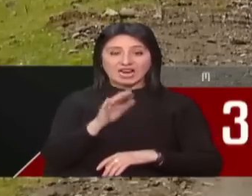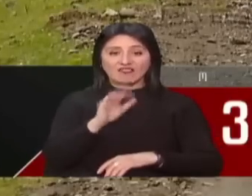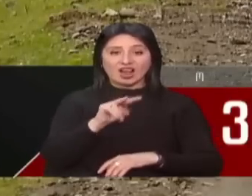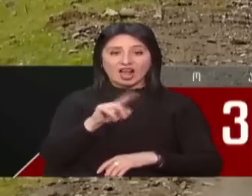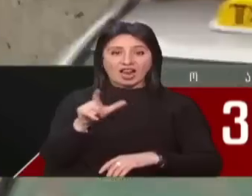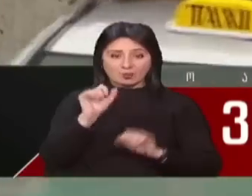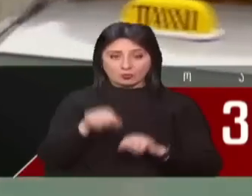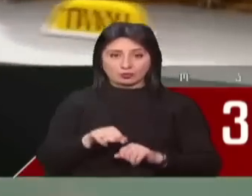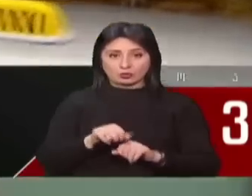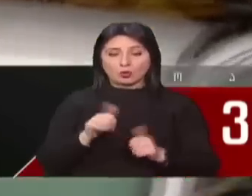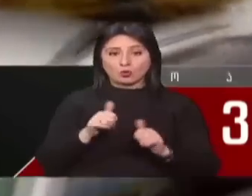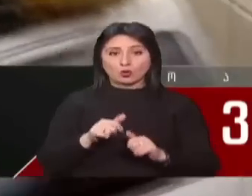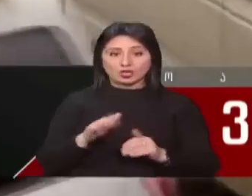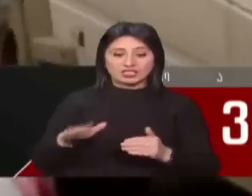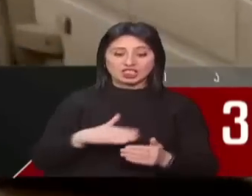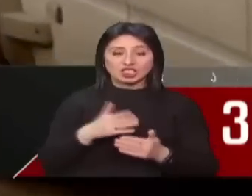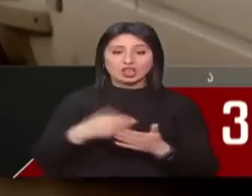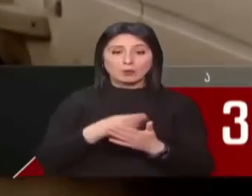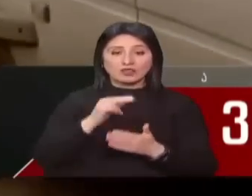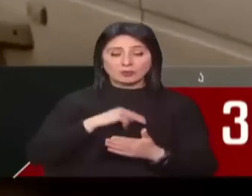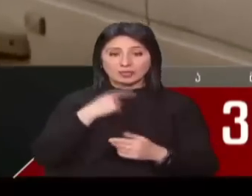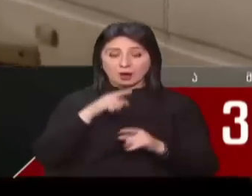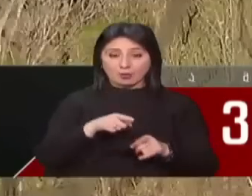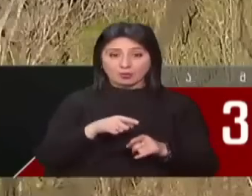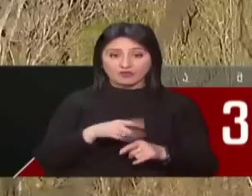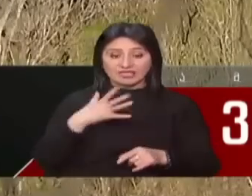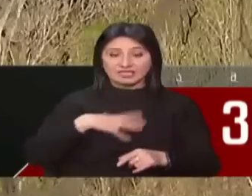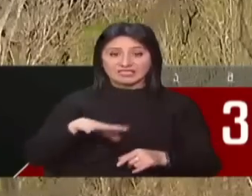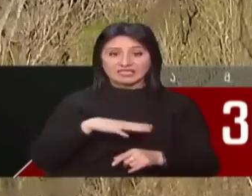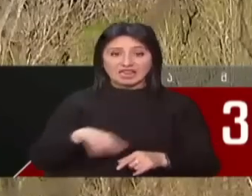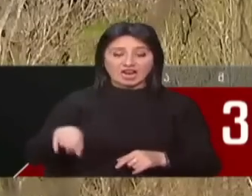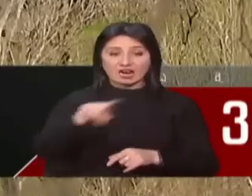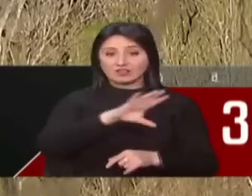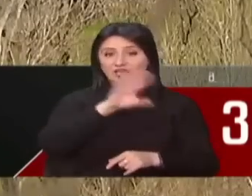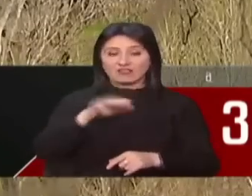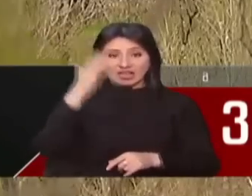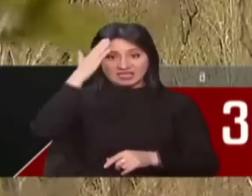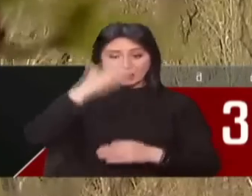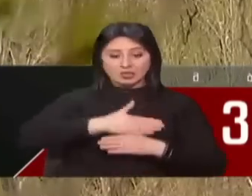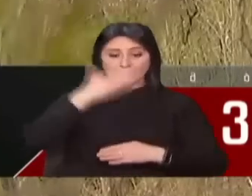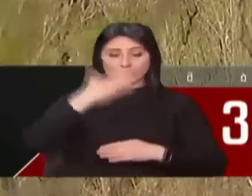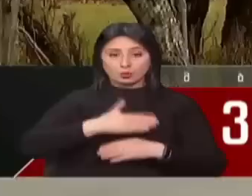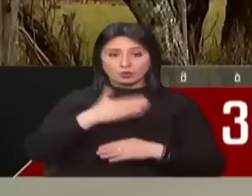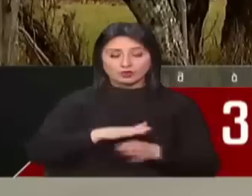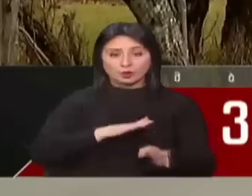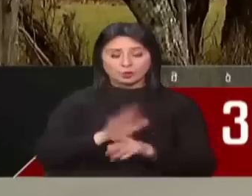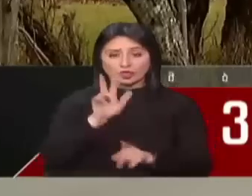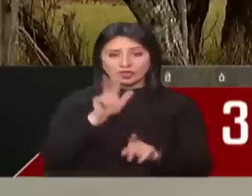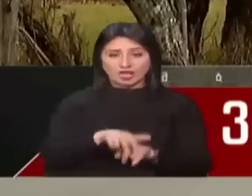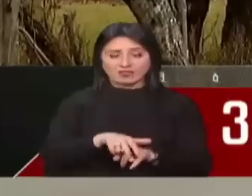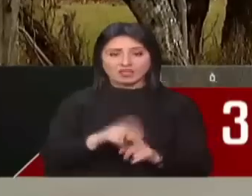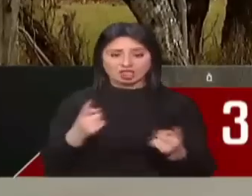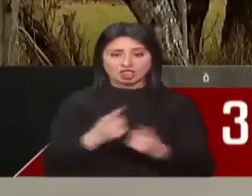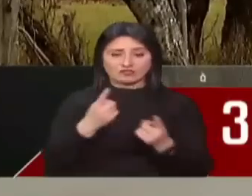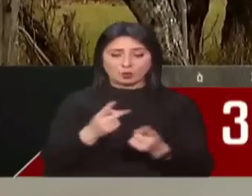გავლით შეეძლებათ. როგორც შემოსავლების სამსახურში აცხადებენ, საქართველოს მასშტაბით ყველა საბაჟო გამშვები პუნქტი სრული დატვირთვით